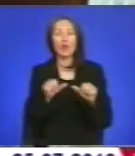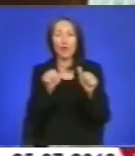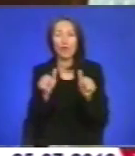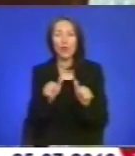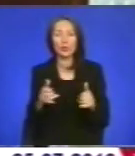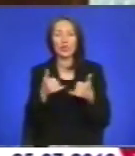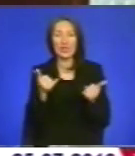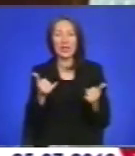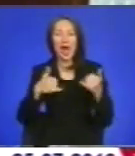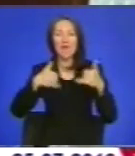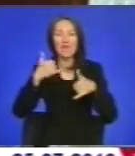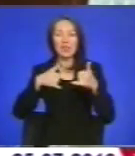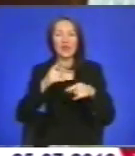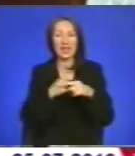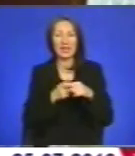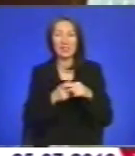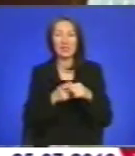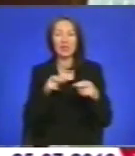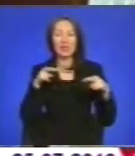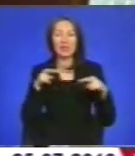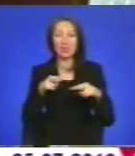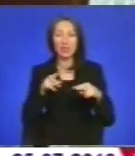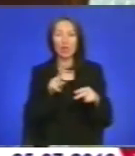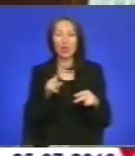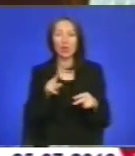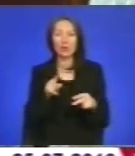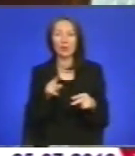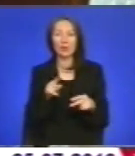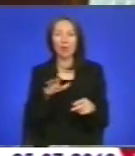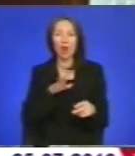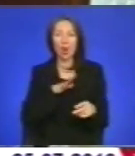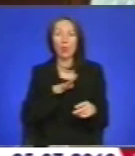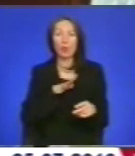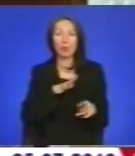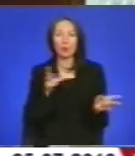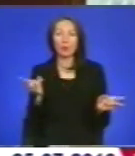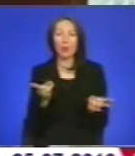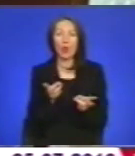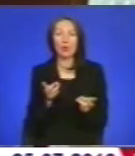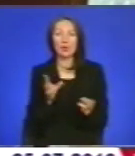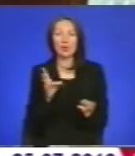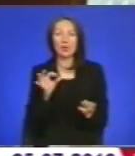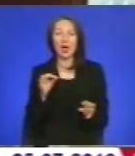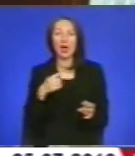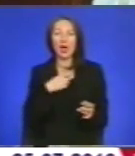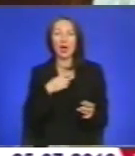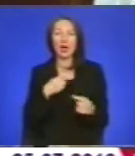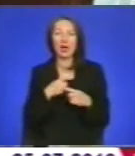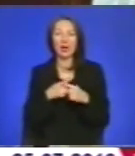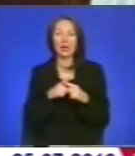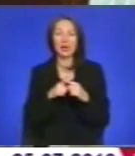виливання хрестиків свідчить про те, що був попит на натільні хрестики.